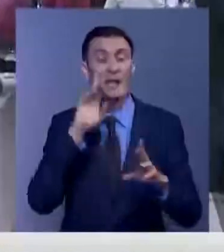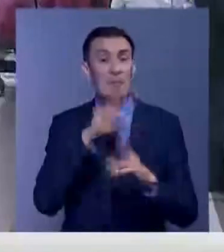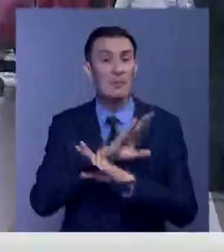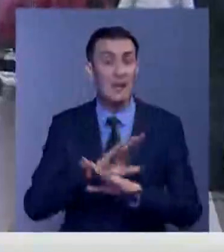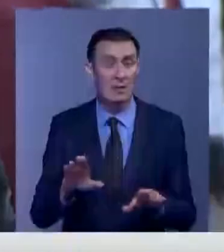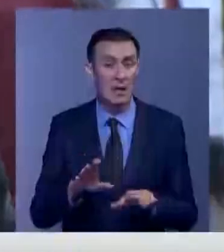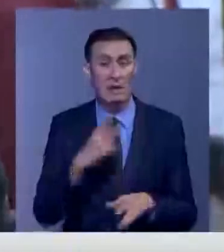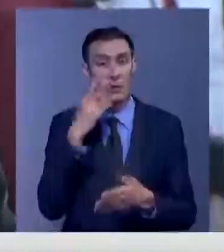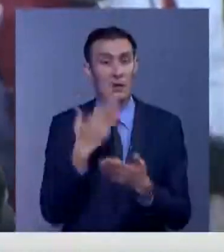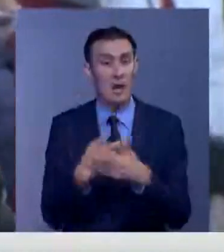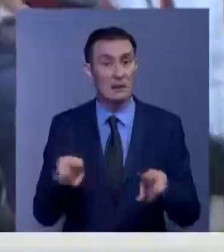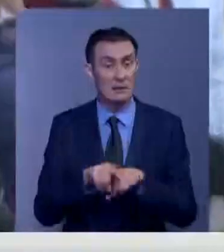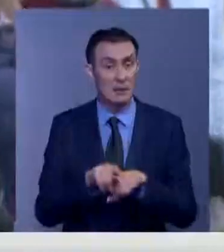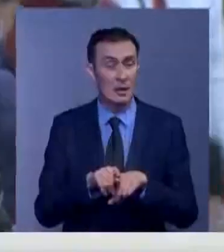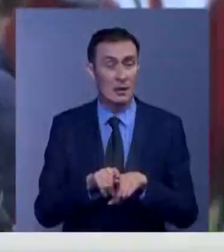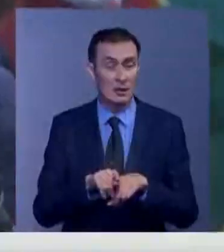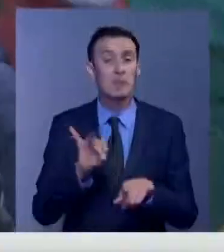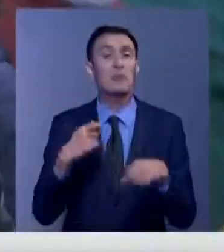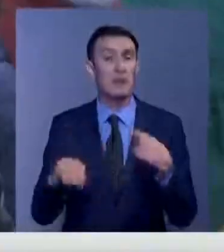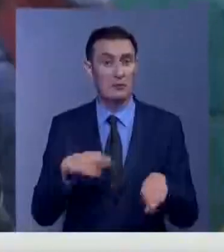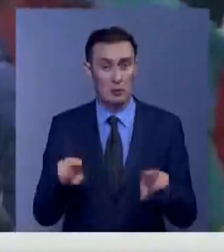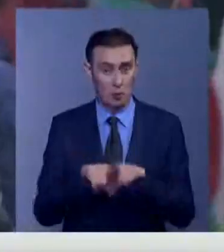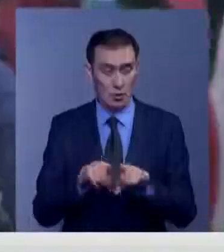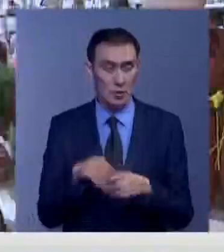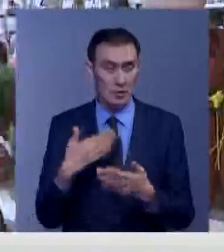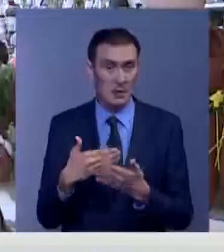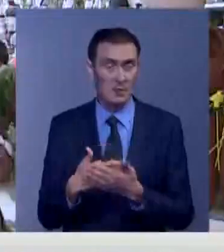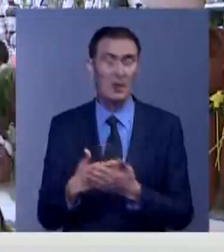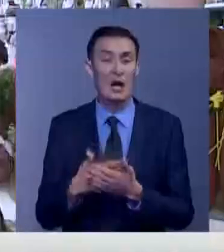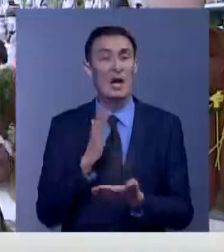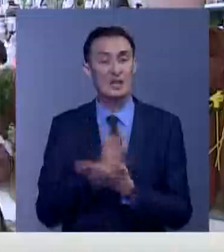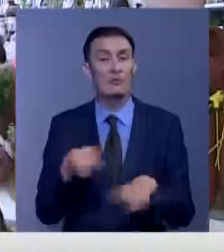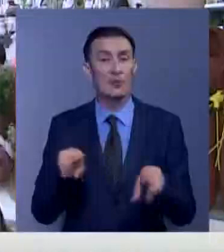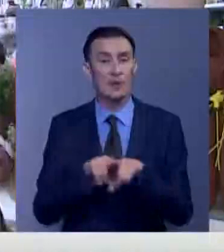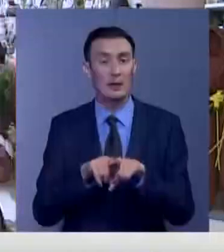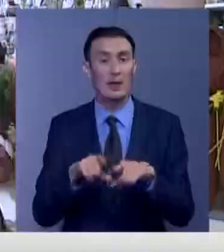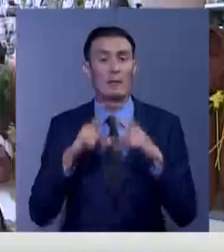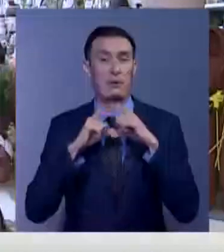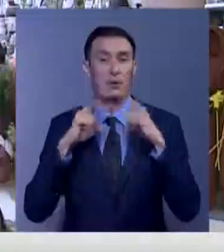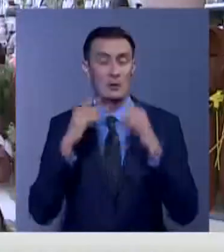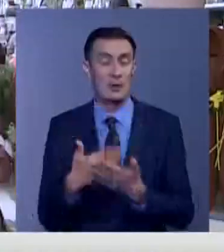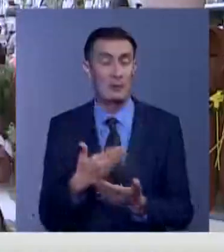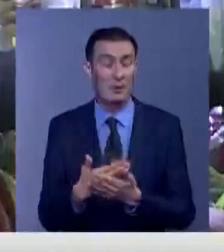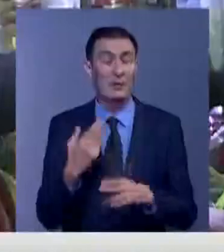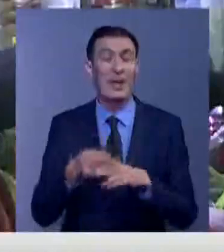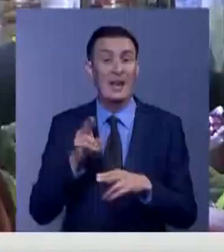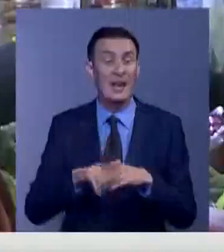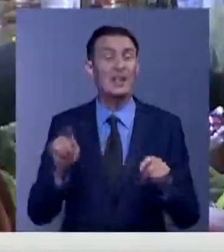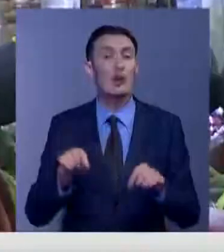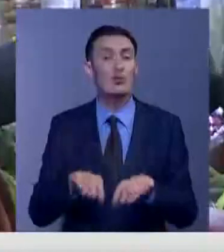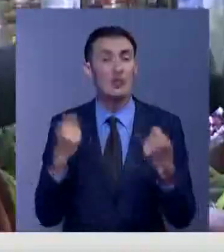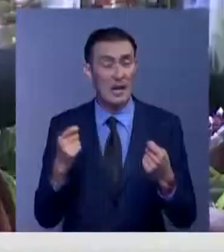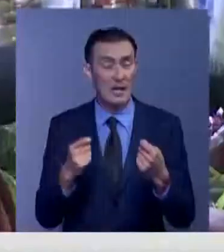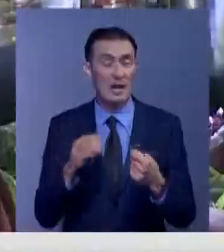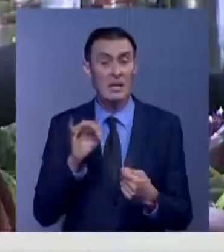Сейчас покажу, либо вот так, так делают и продавцы, к слову. Есть те, кто носит вот так на подбородке. Я напомню, что это нарушение, тем